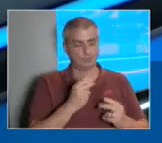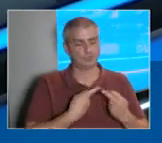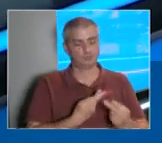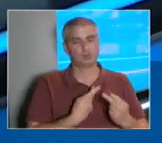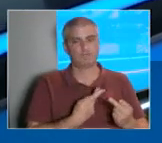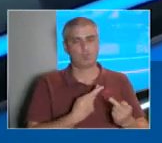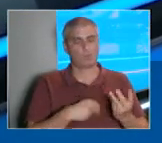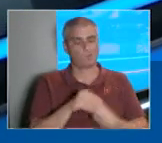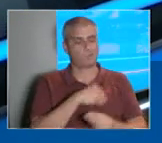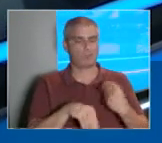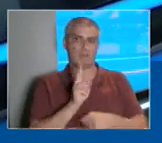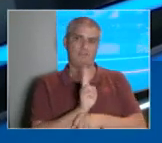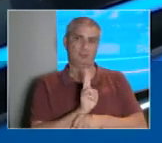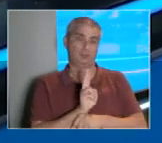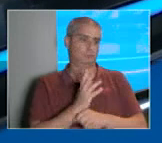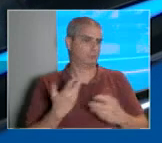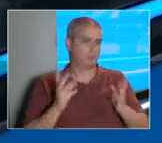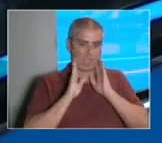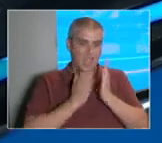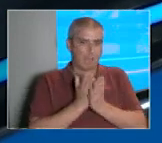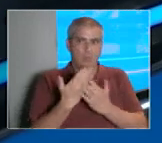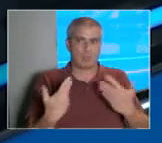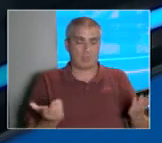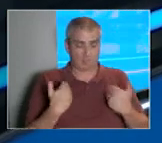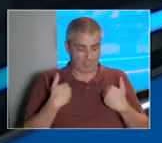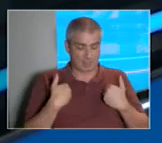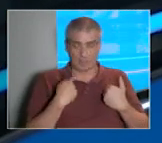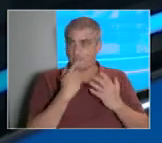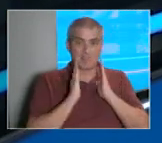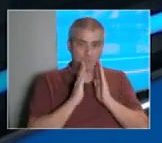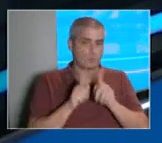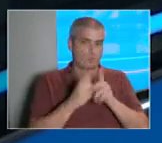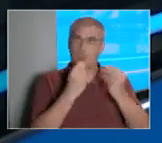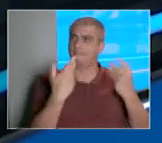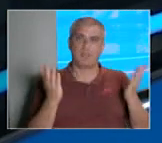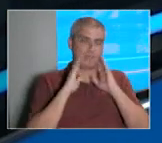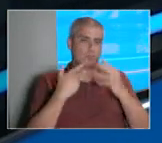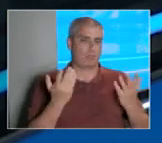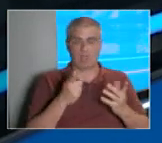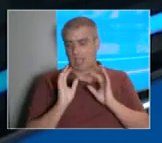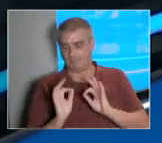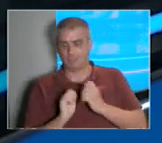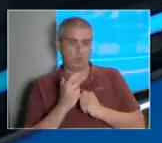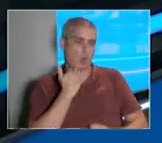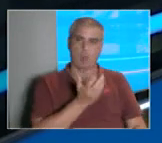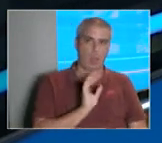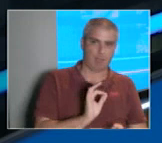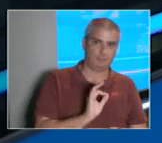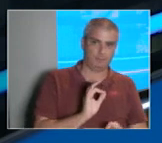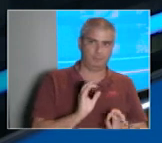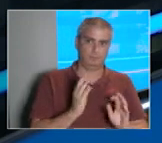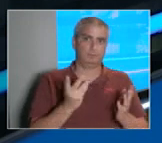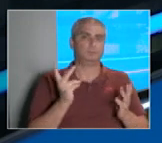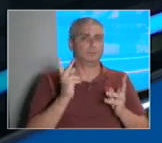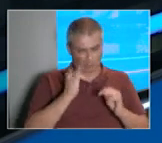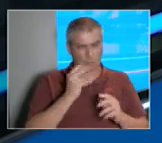שיווק מניפולטיבי שקרי. חוסר אמון. אני איבדתי אמון כמו שרבים איבדו אמון. רגע, זה אמיתי, זה לא אמיתי. זה אמיתי, יש